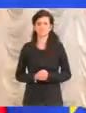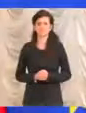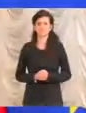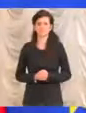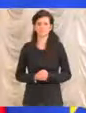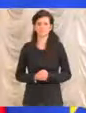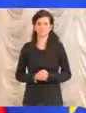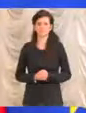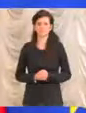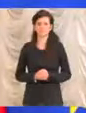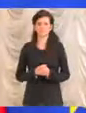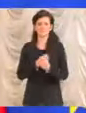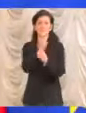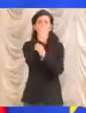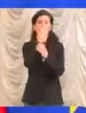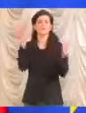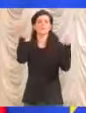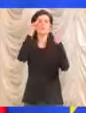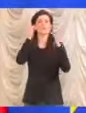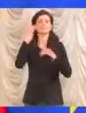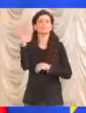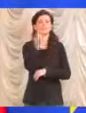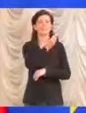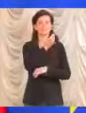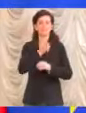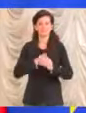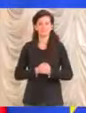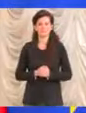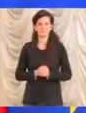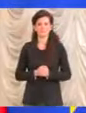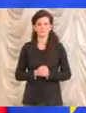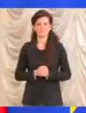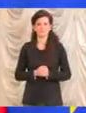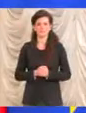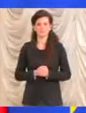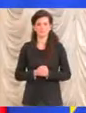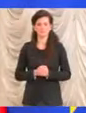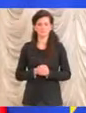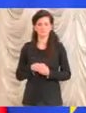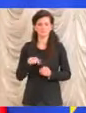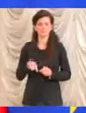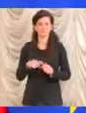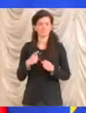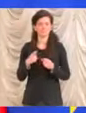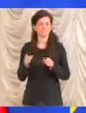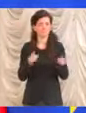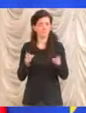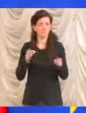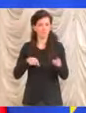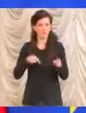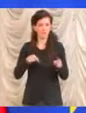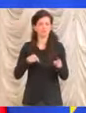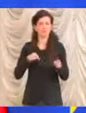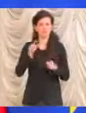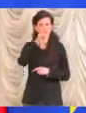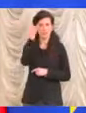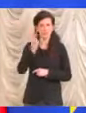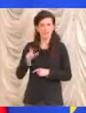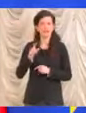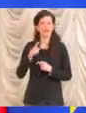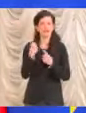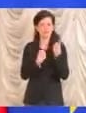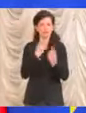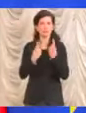buonasera a tutti il nostro paese sta attraversando una fase acuta la fase acuta